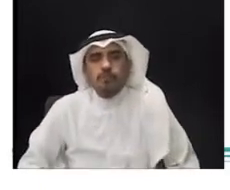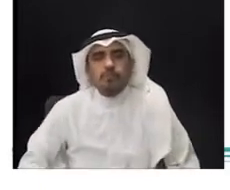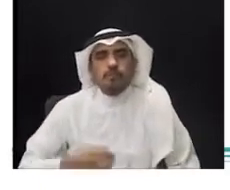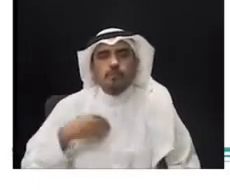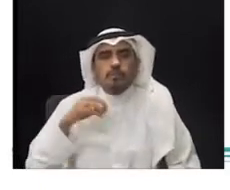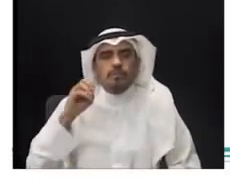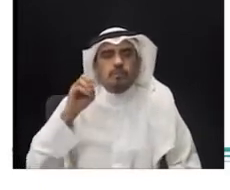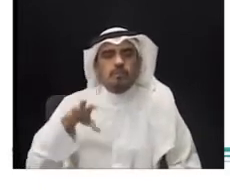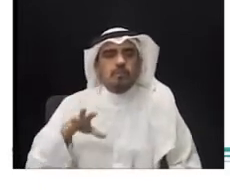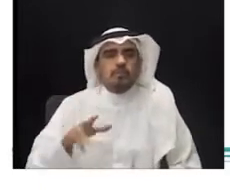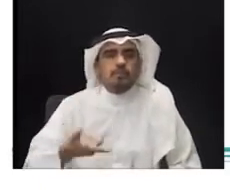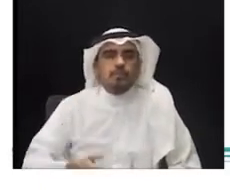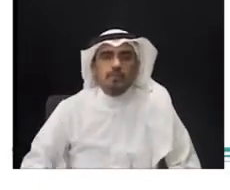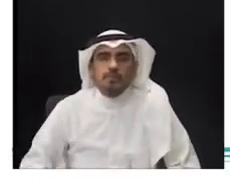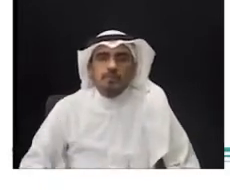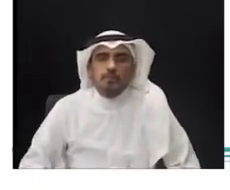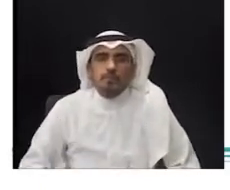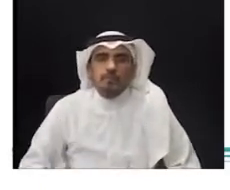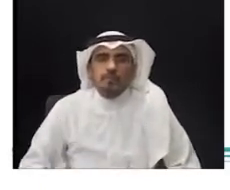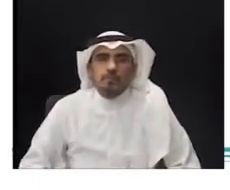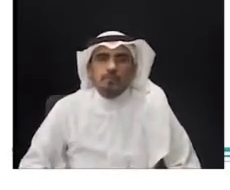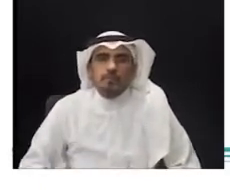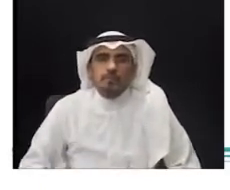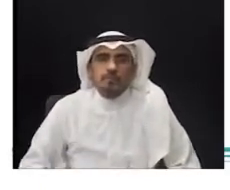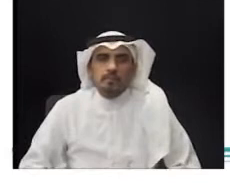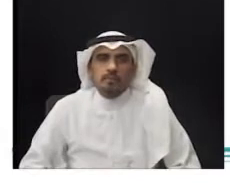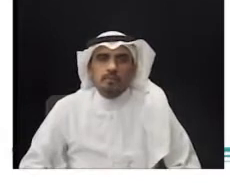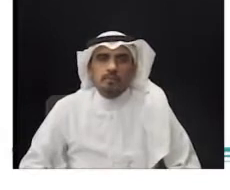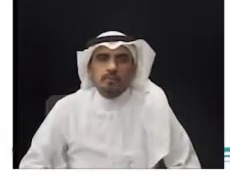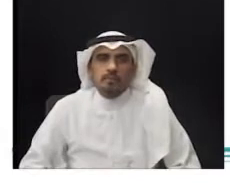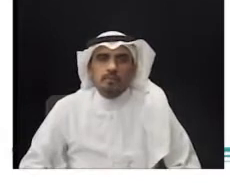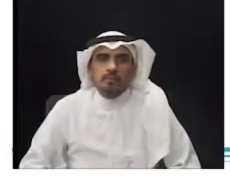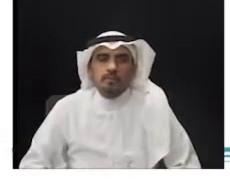النهاية. أين سنضع